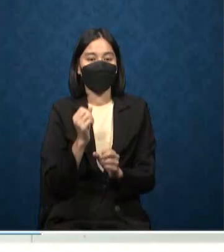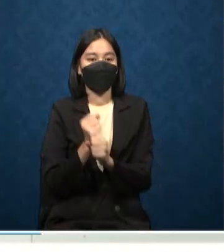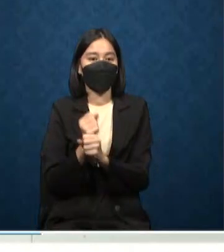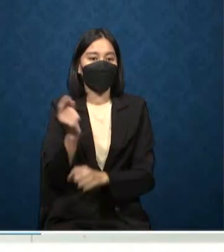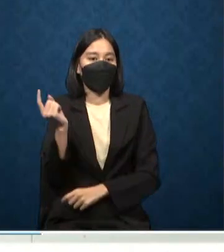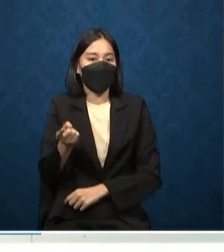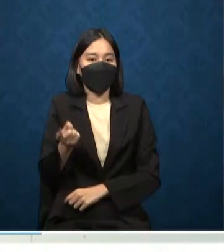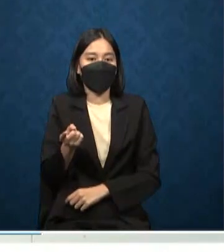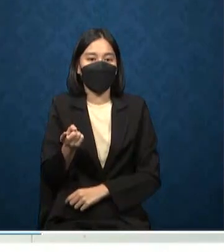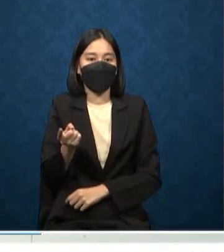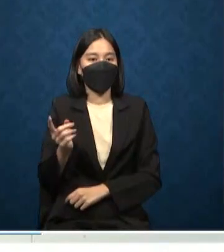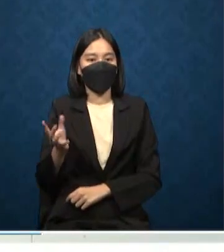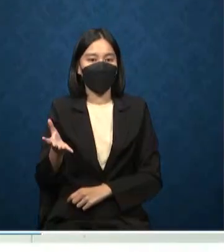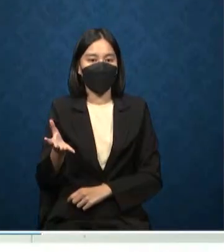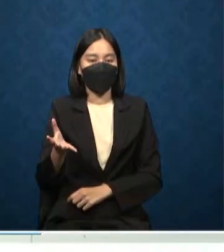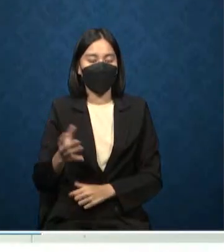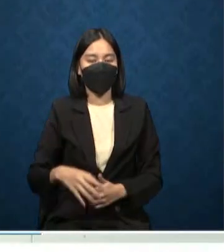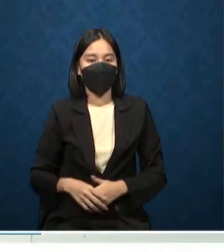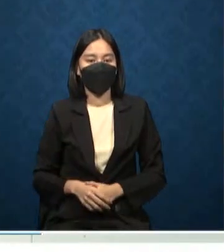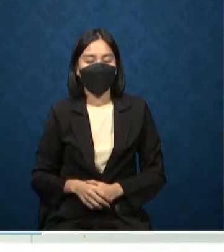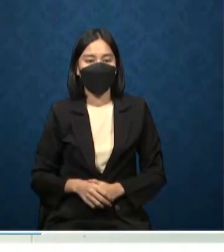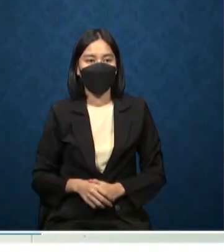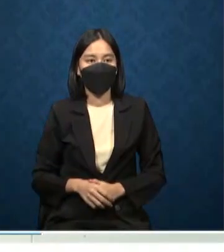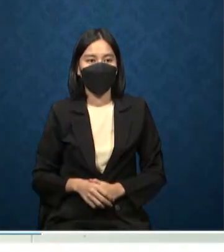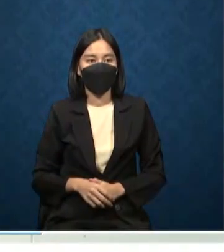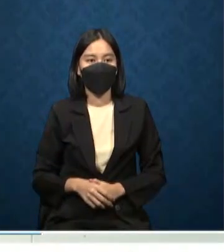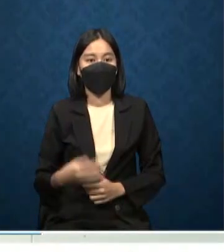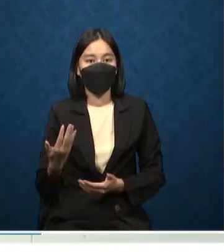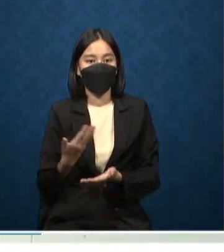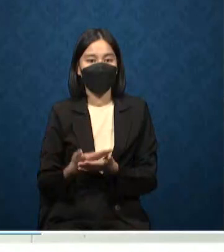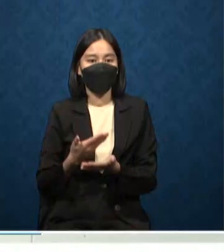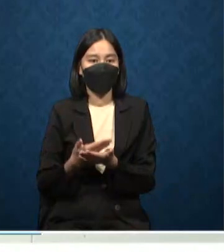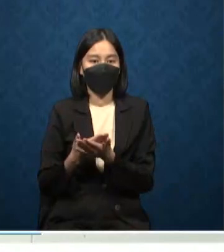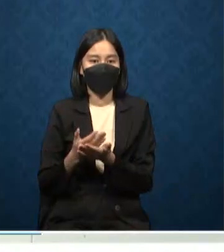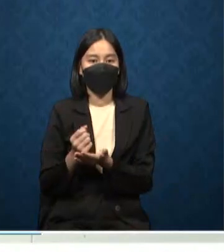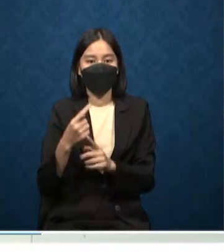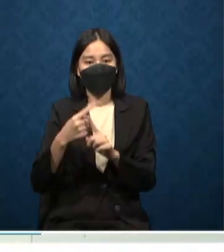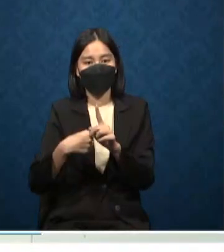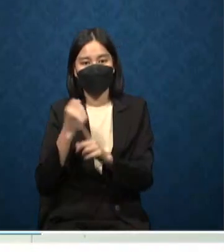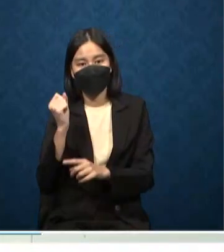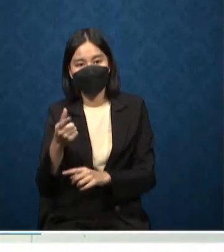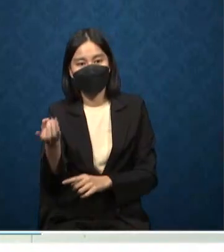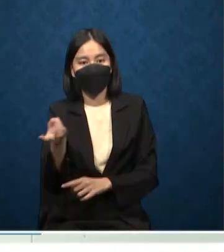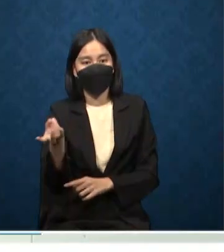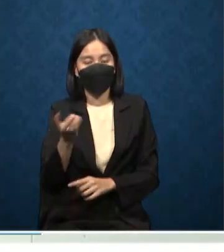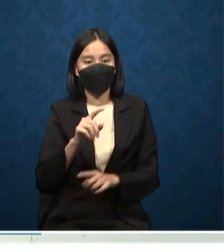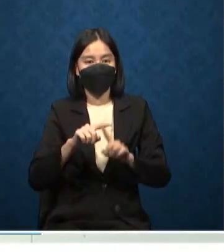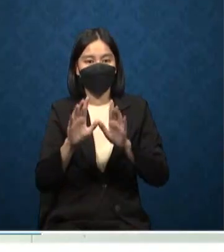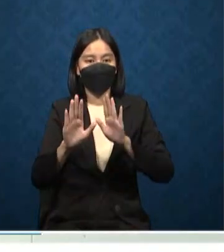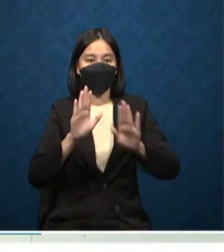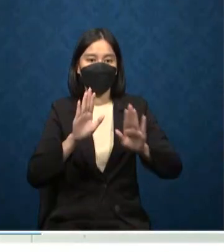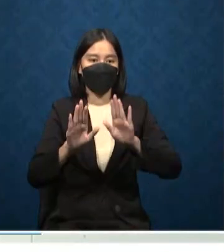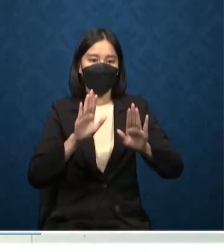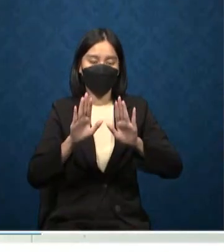สำนักงานคณะกรรมการการเลือกตั้งได้รับค่าตอบแทนน้อยแต่เมื่อที่เปรียบเทียบกับภารกิจ